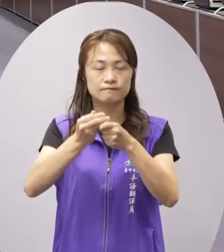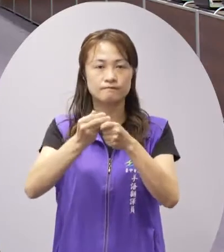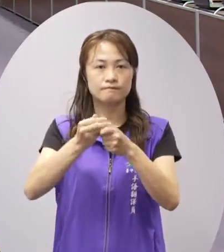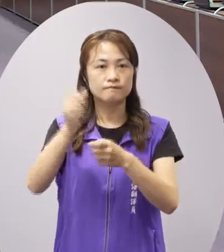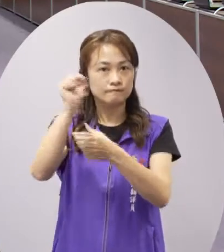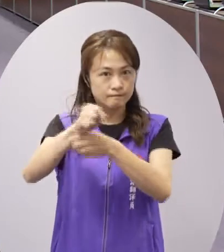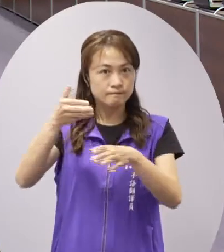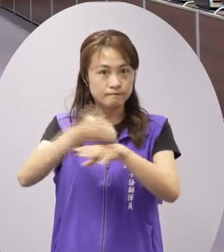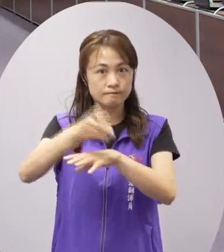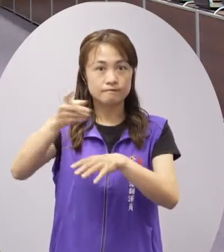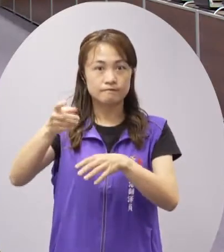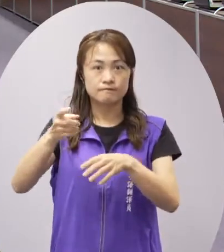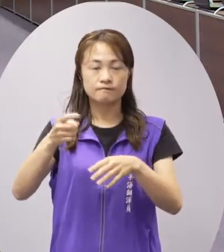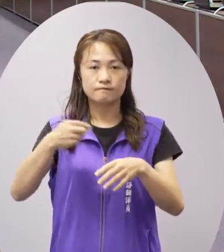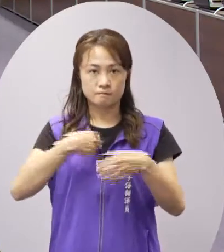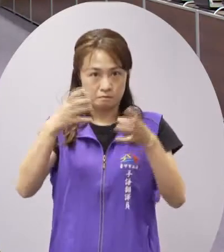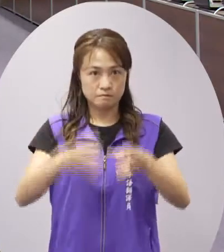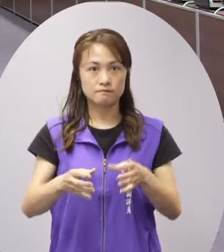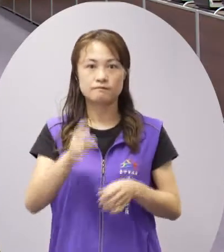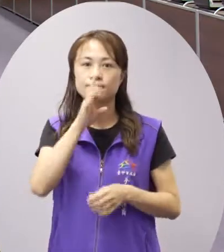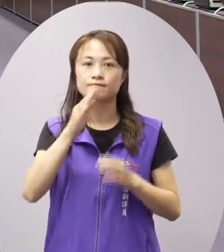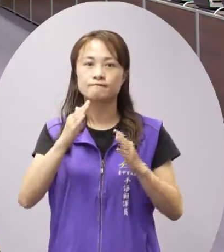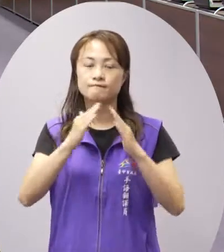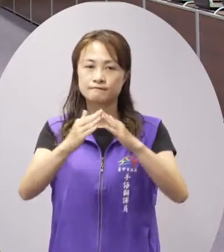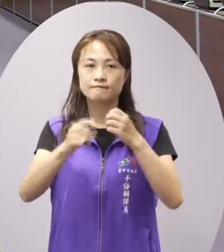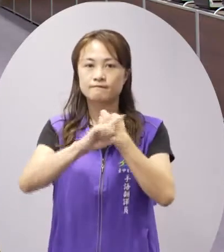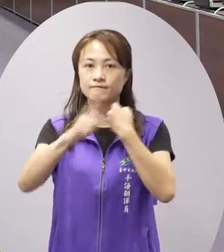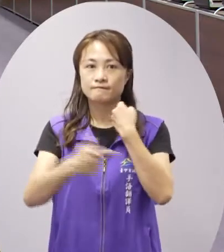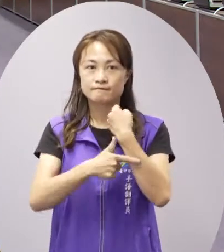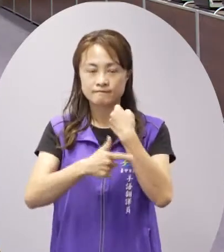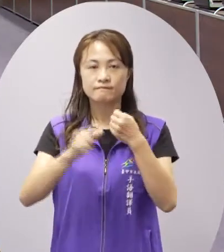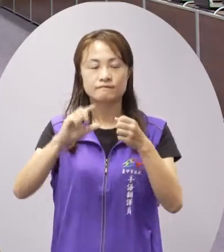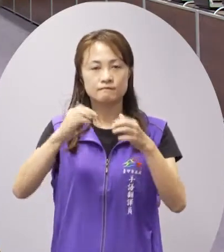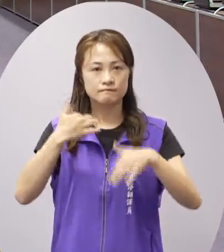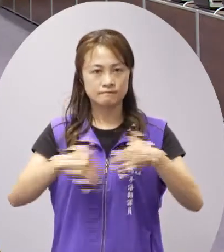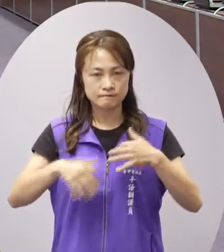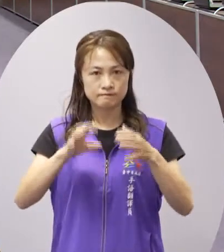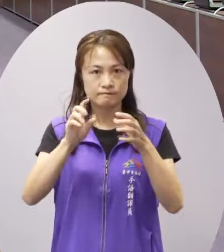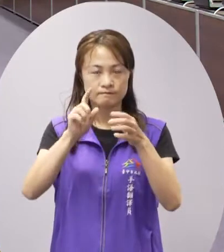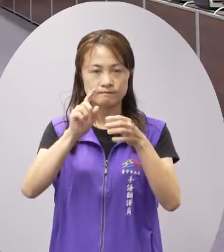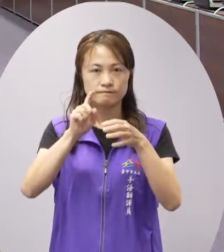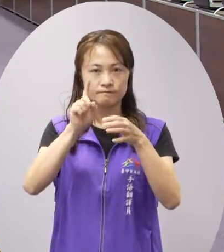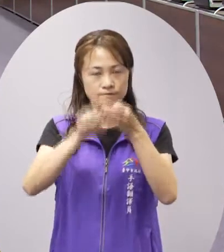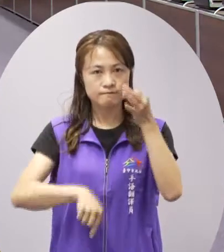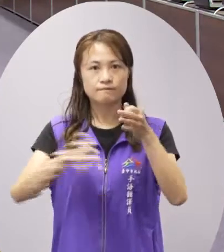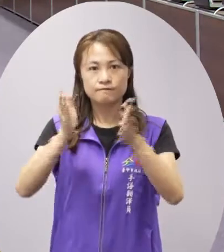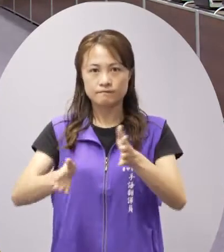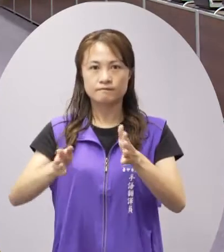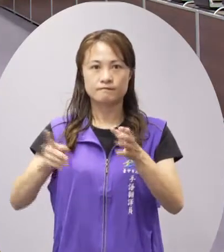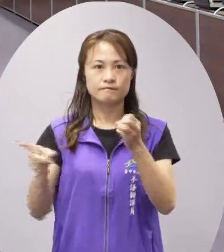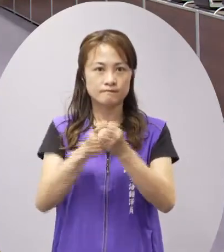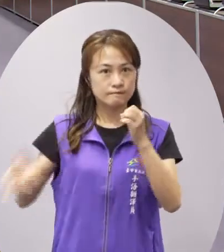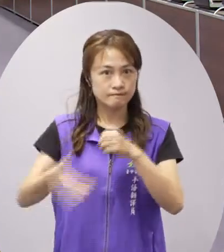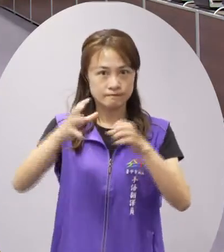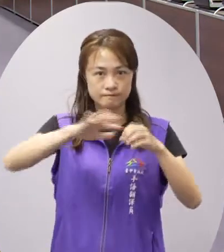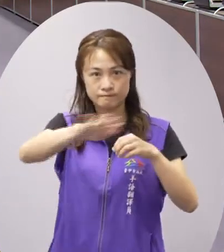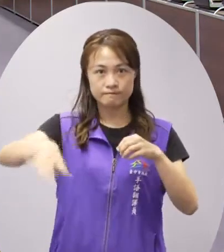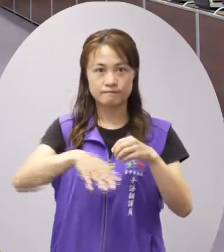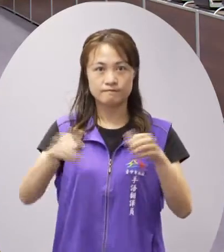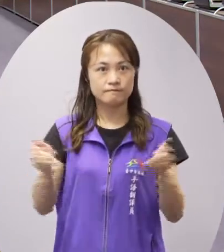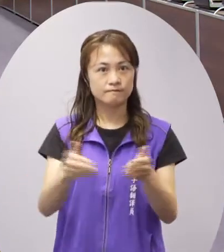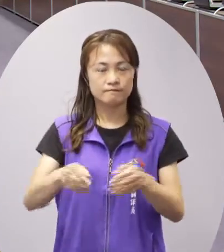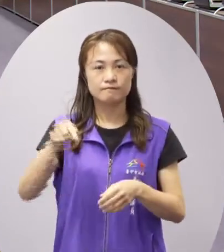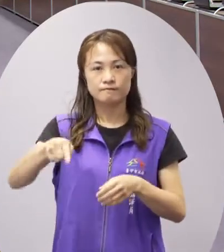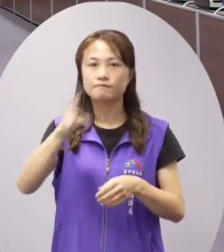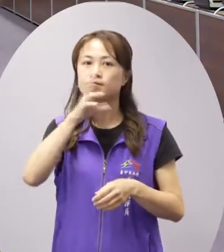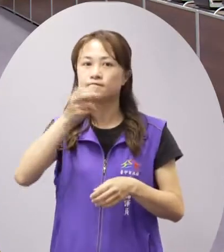定补助本局办理台中市潭子区新丰段新建简易棒垒球场工程，其中中